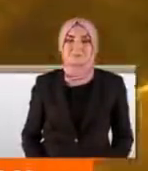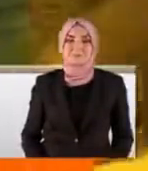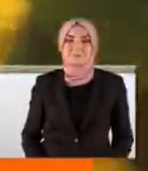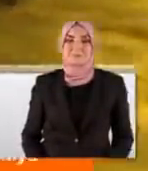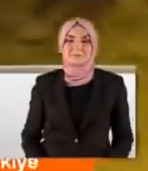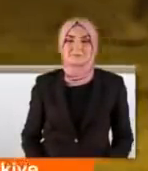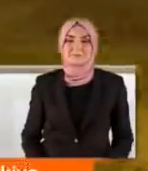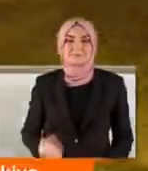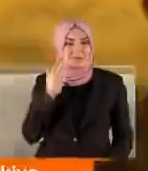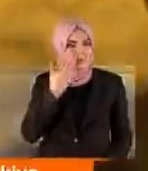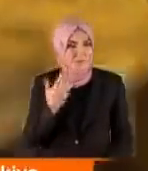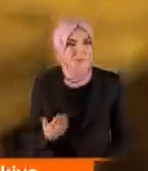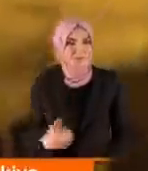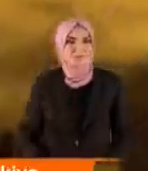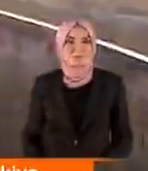Hadi hayırlı olsun.